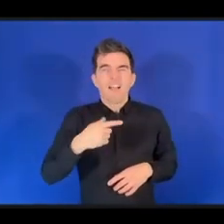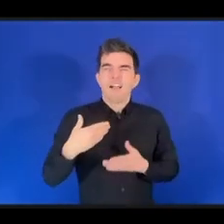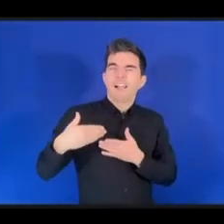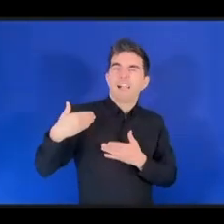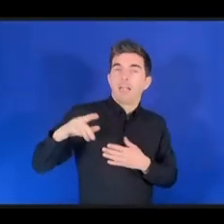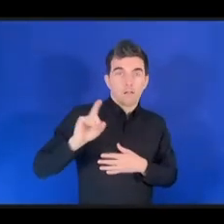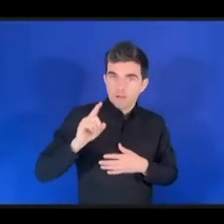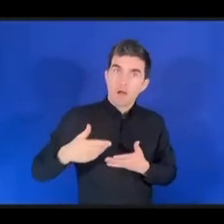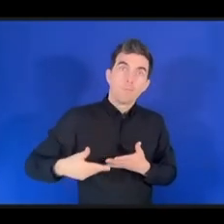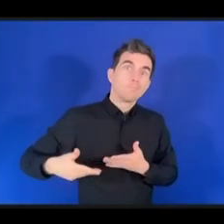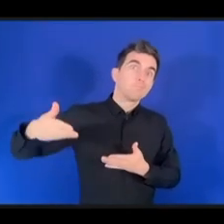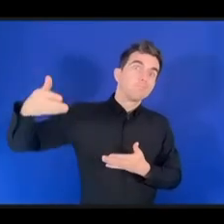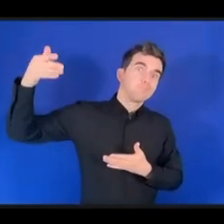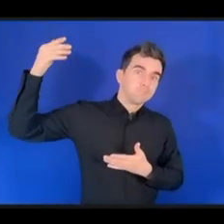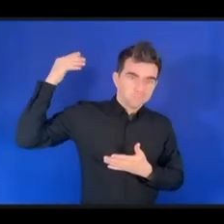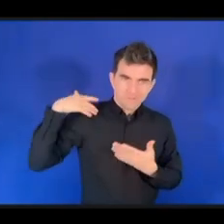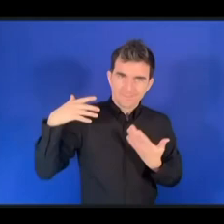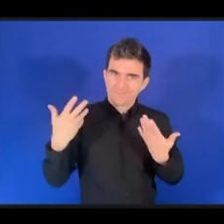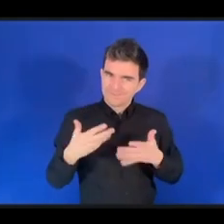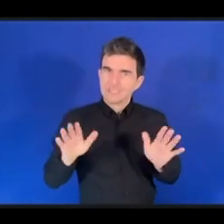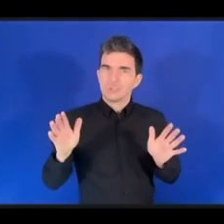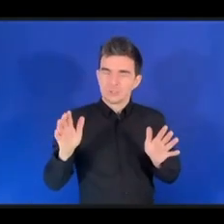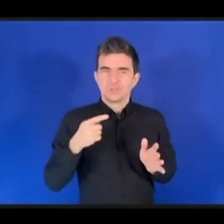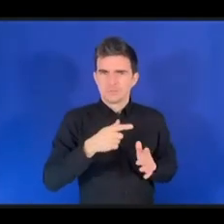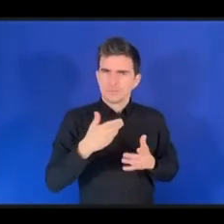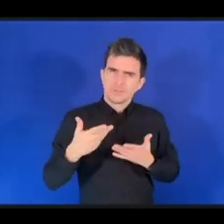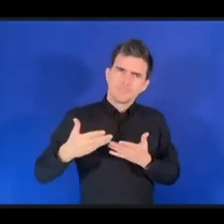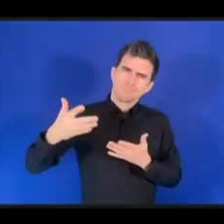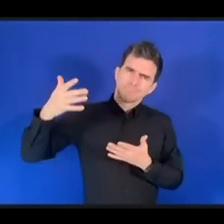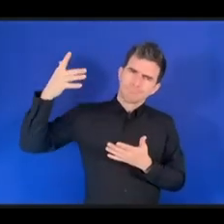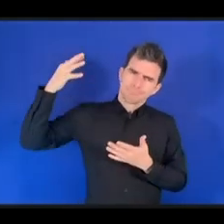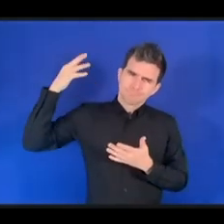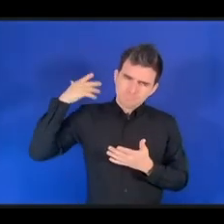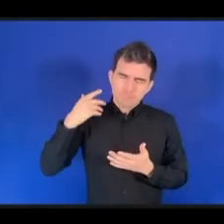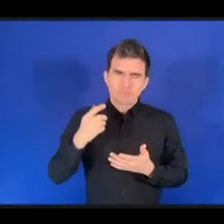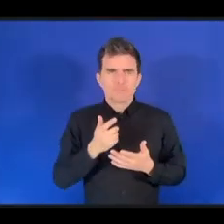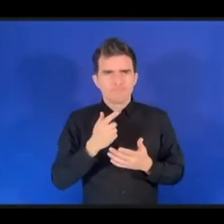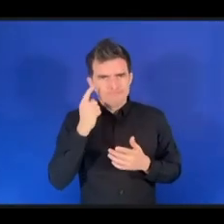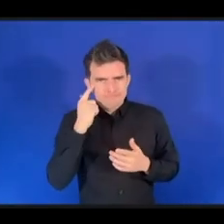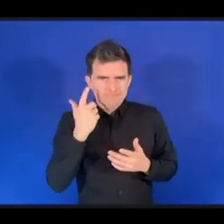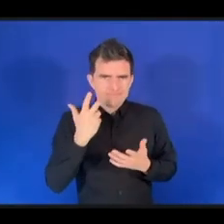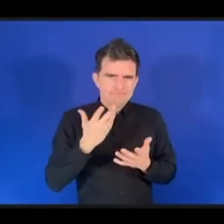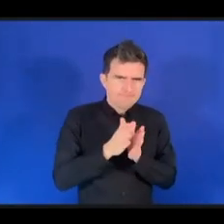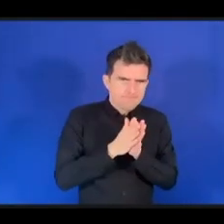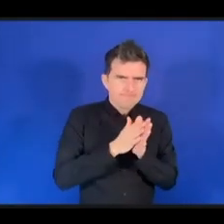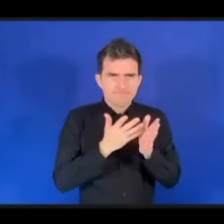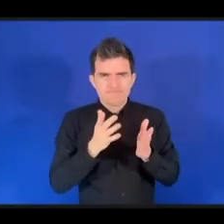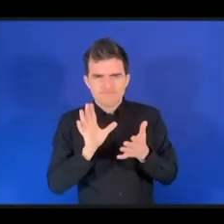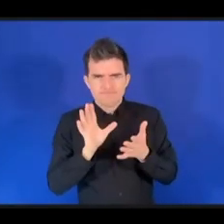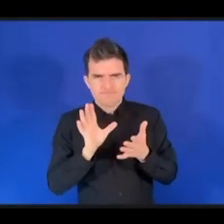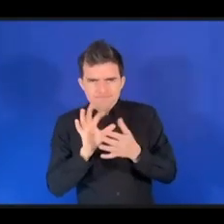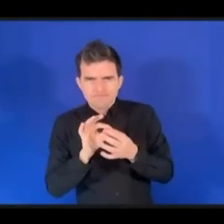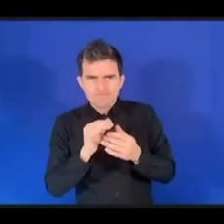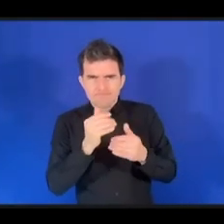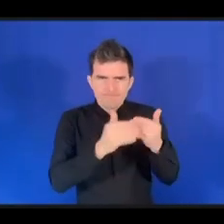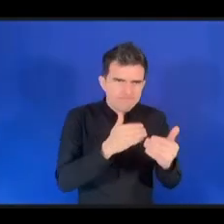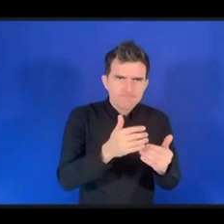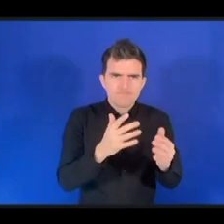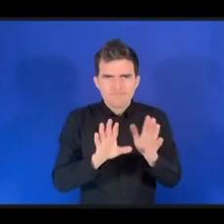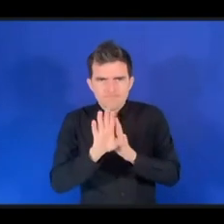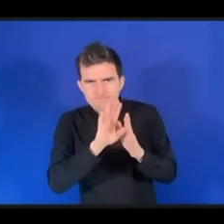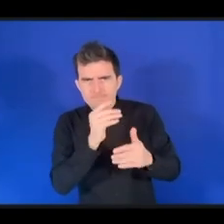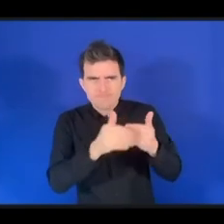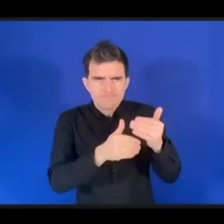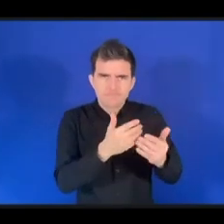et le Saquet a contribué à la création des biotechnologies et en buvant du Saquet tous les jours on